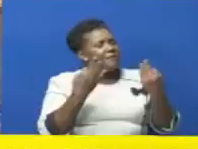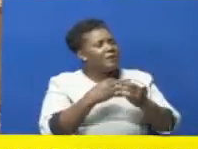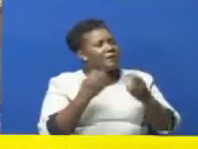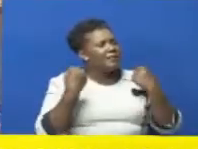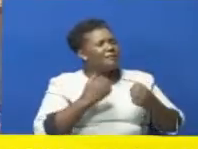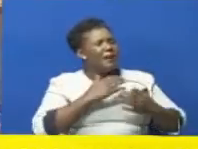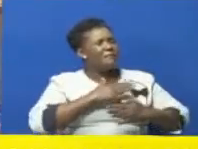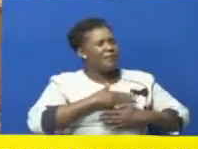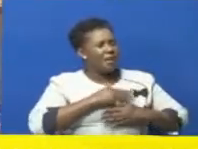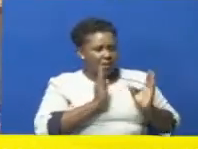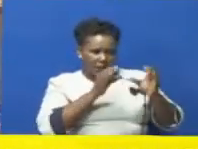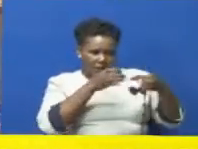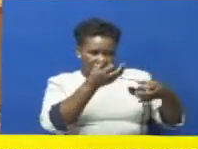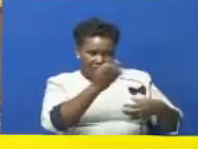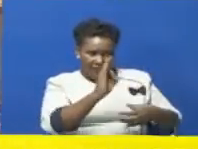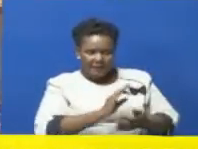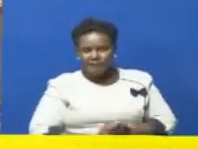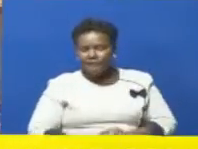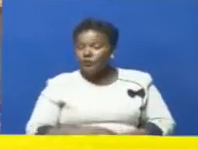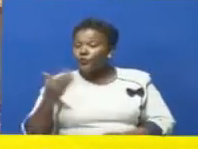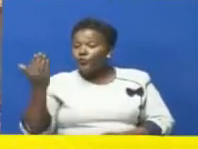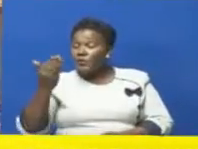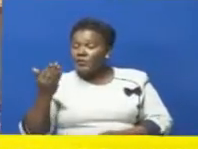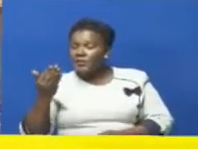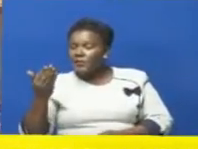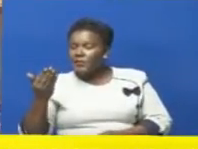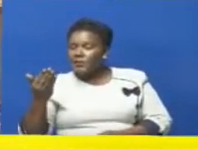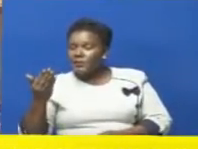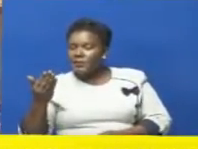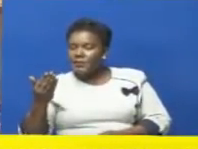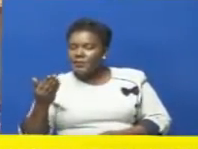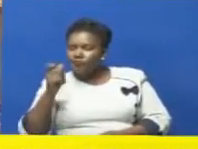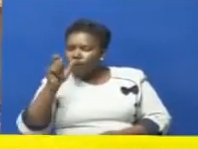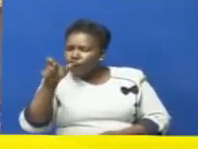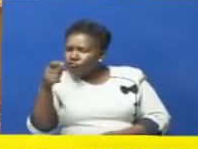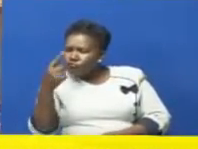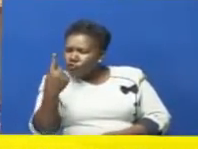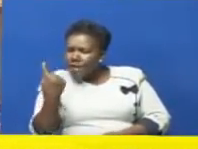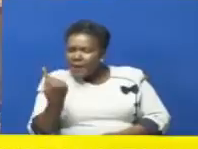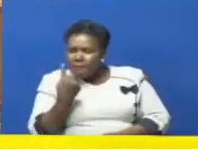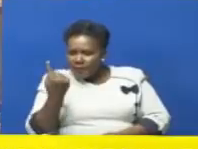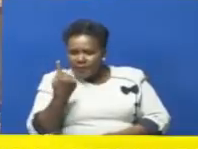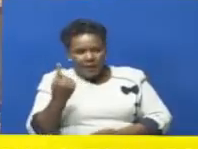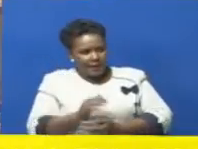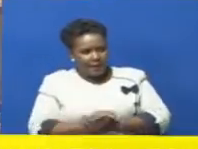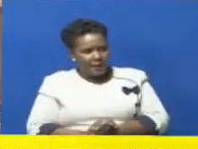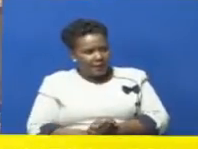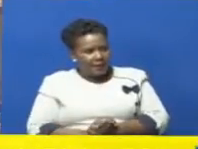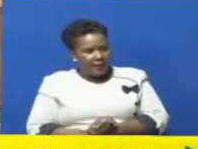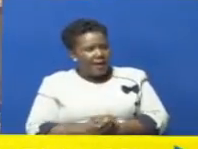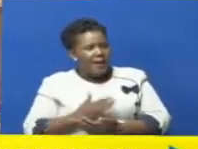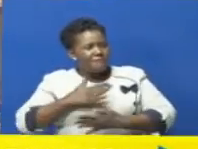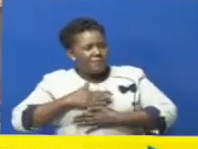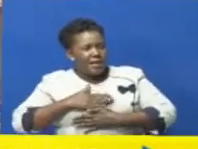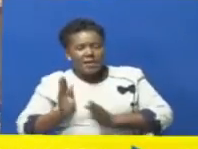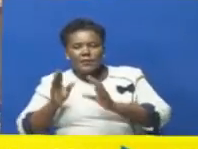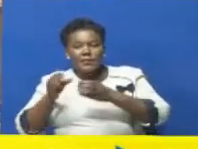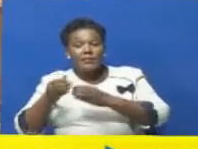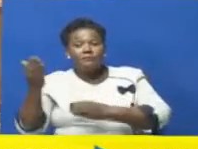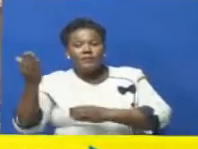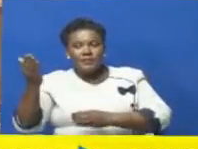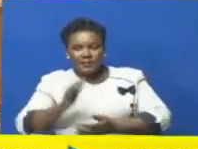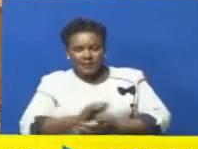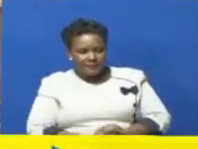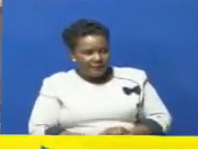timu pinzani. Sasa kuna mtu mmoja anaitwa yuko Arusha, nitakwambia hapo baadaye anaitwa nani, ana hamu sana